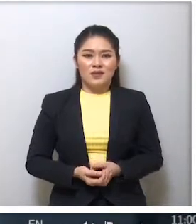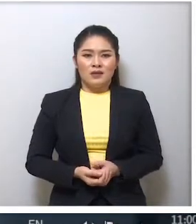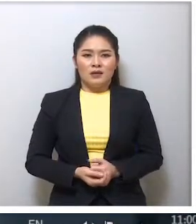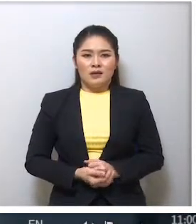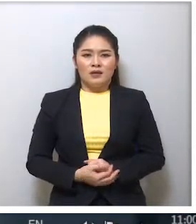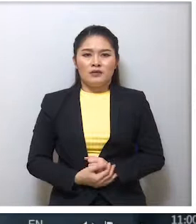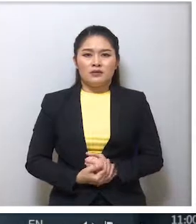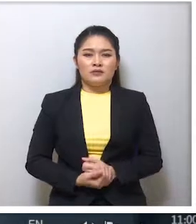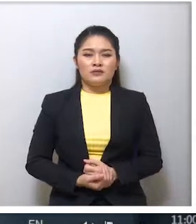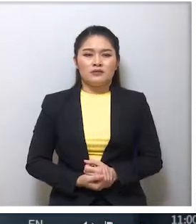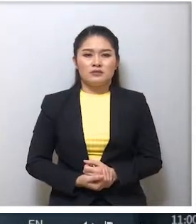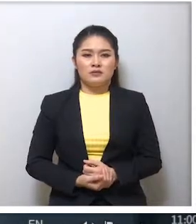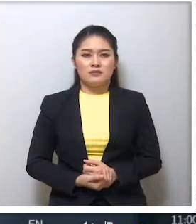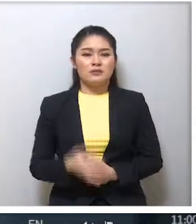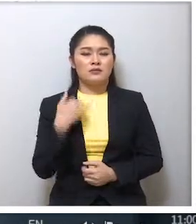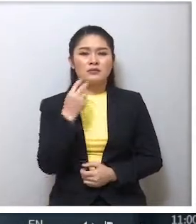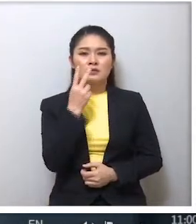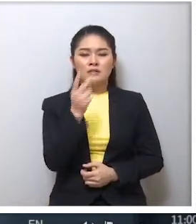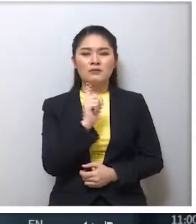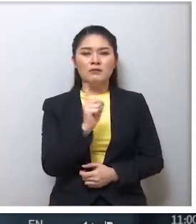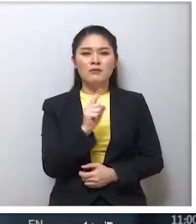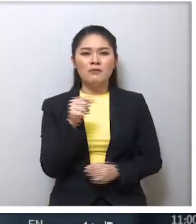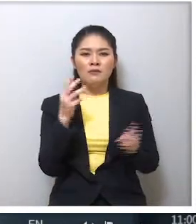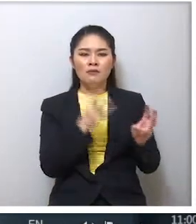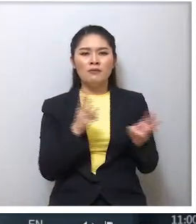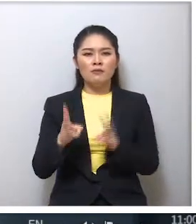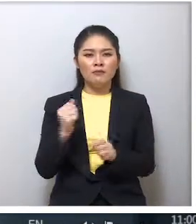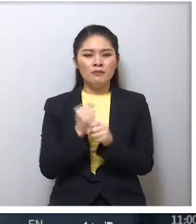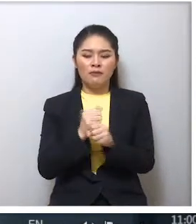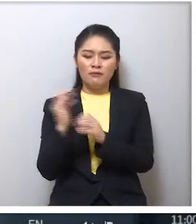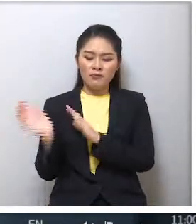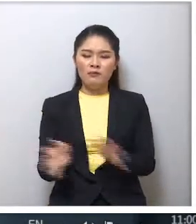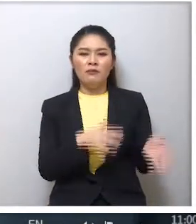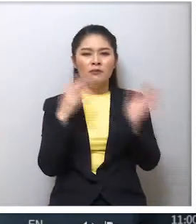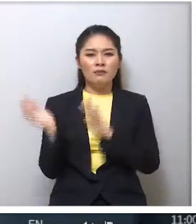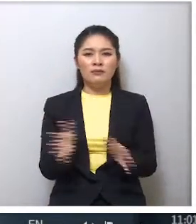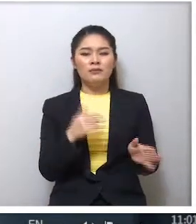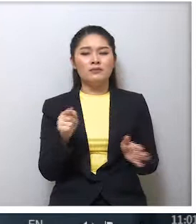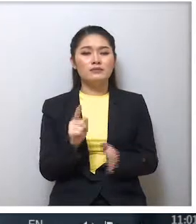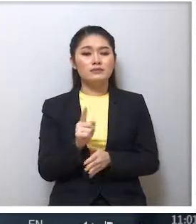นะคราวนี้เรามาดูว่าการเรนเดอร์ออกไปเป็นภาพแบบ